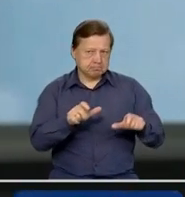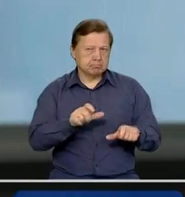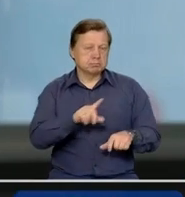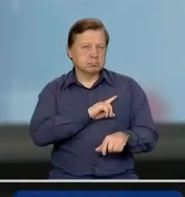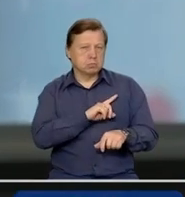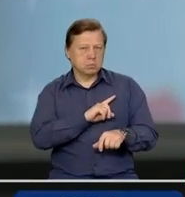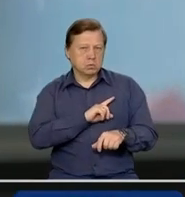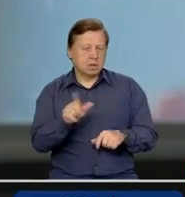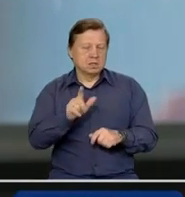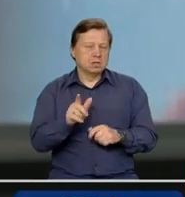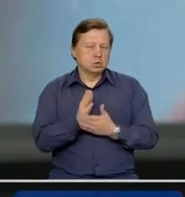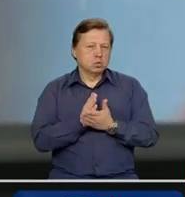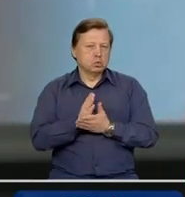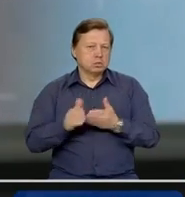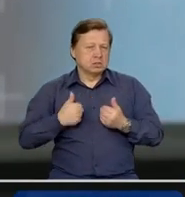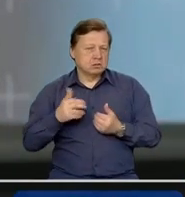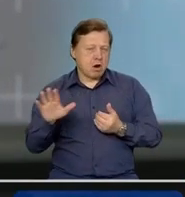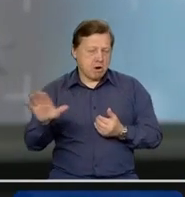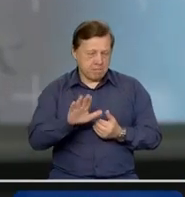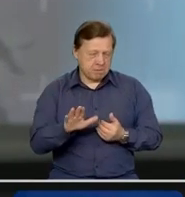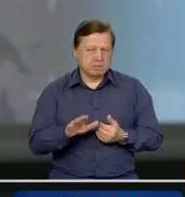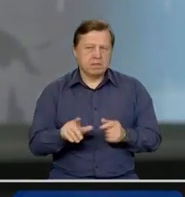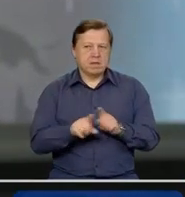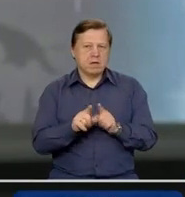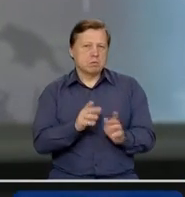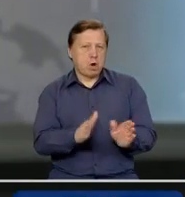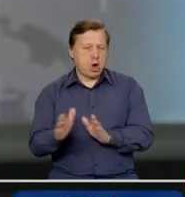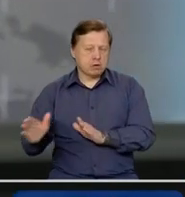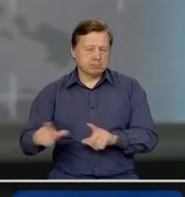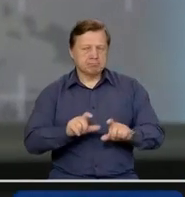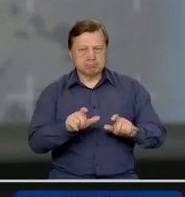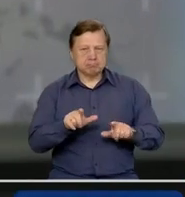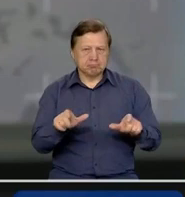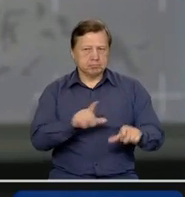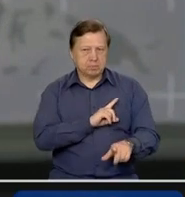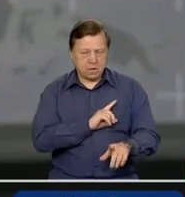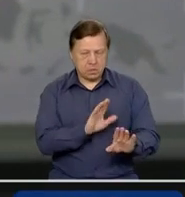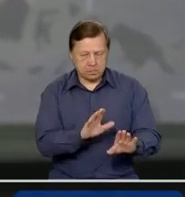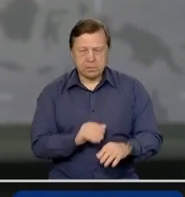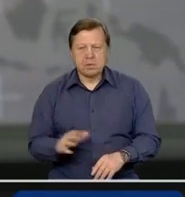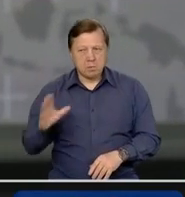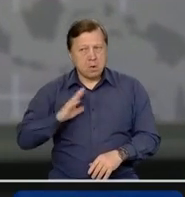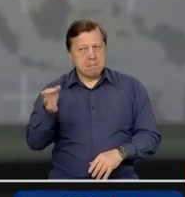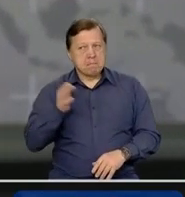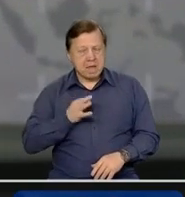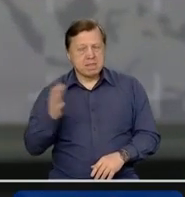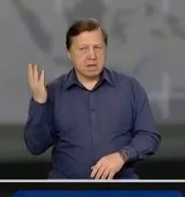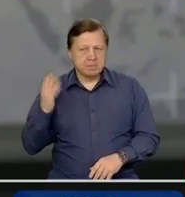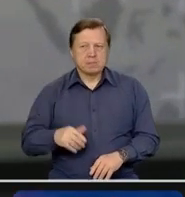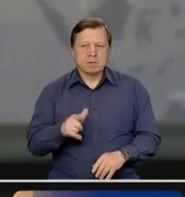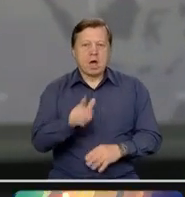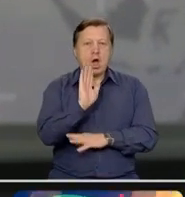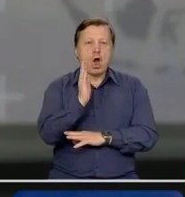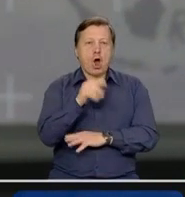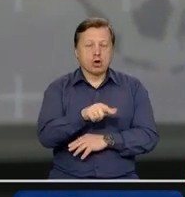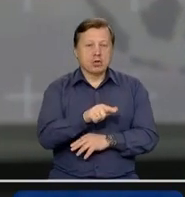służby sanitarne, jak też i porządkowe. Było takie pytanie dotyczące, czy przez okna mogłoby